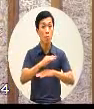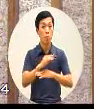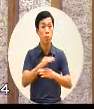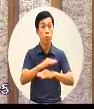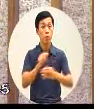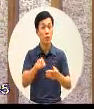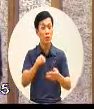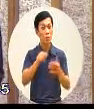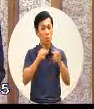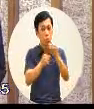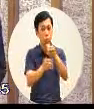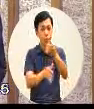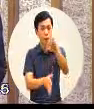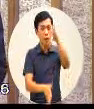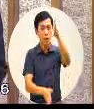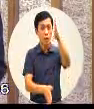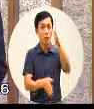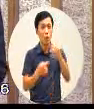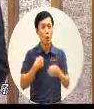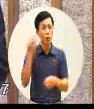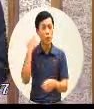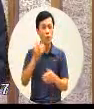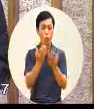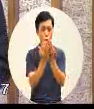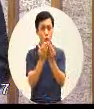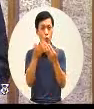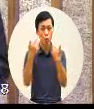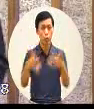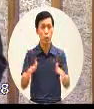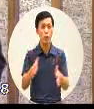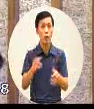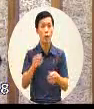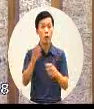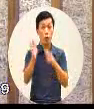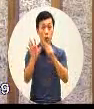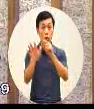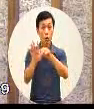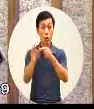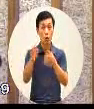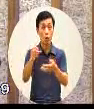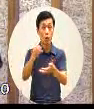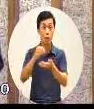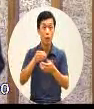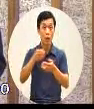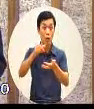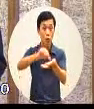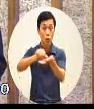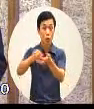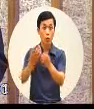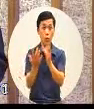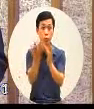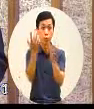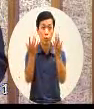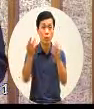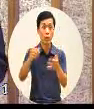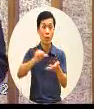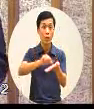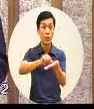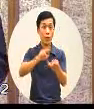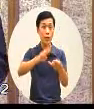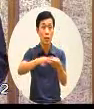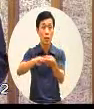这句话我读过，啊，不过大概是手拿青秧插满田，担